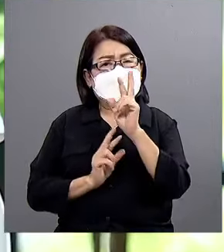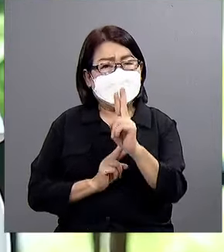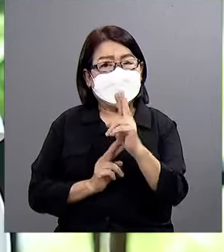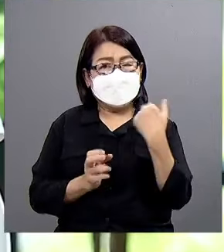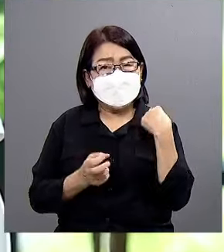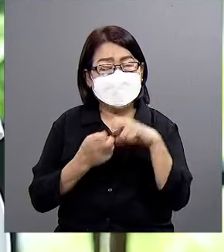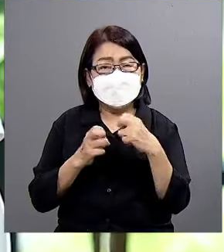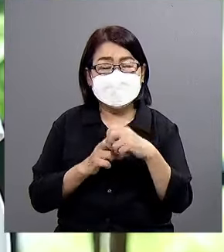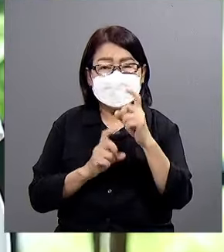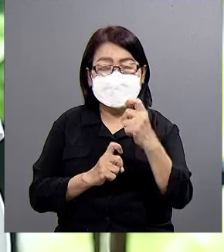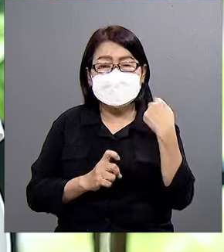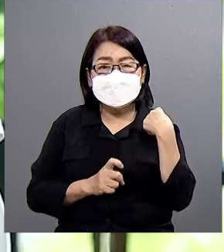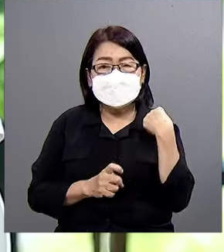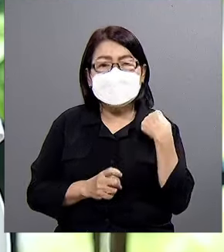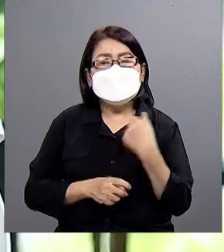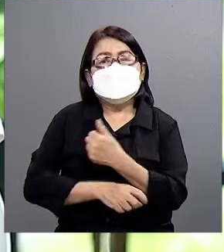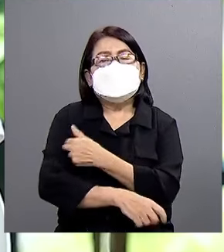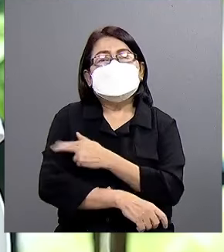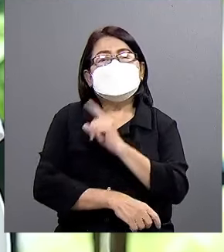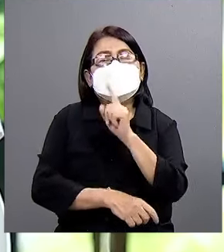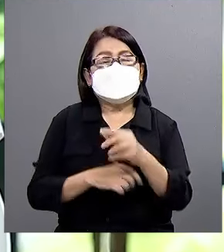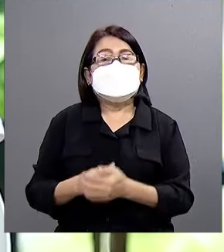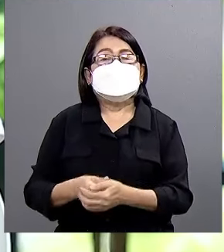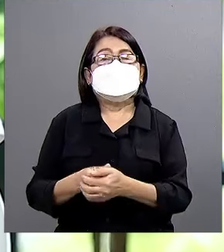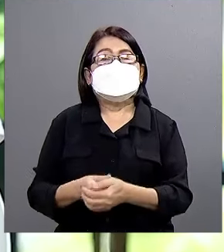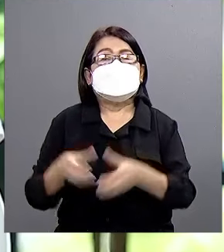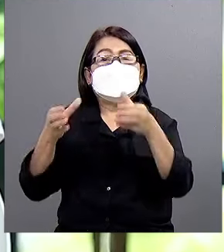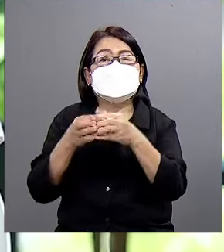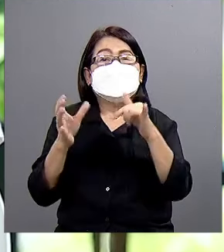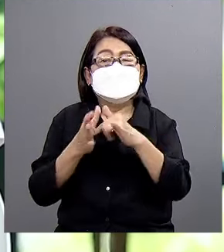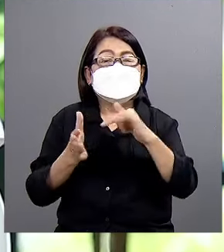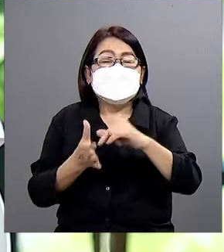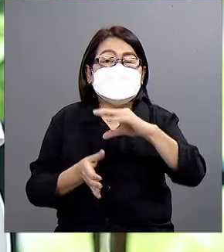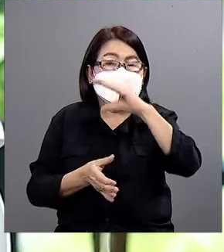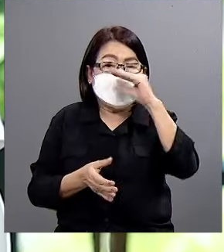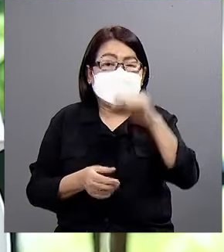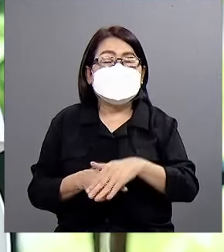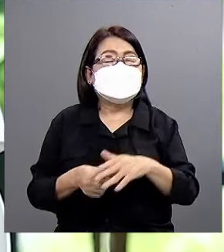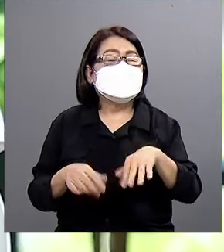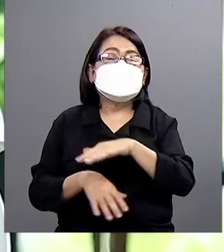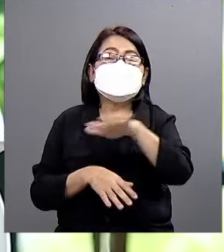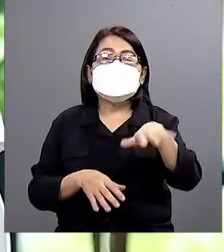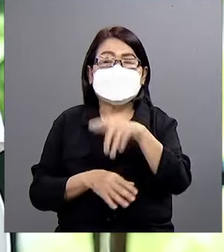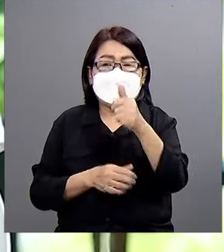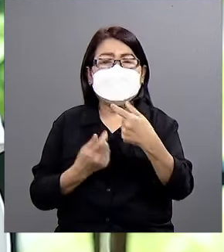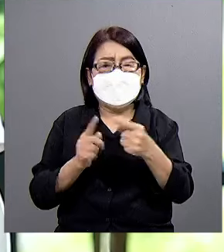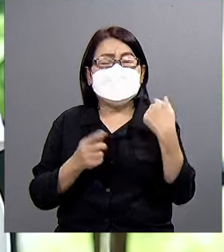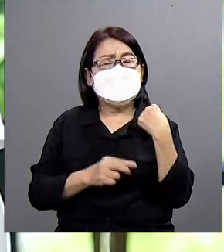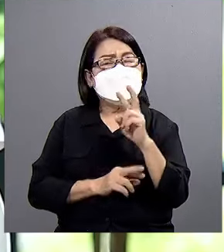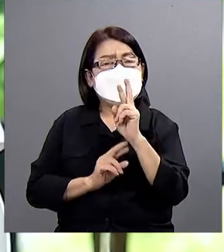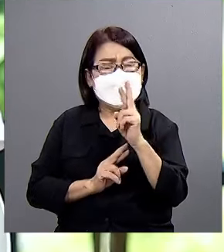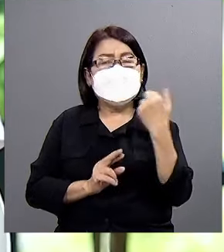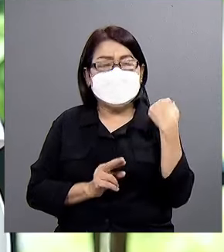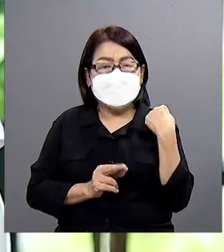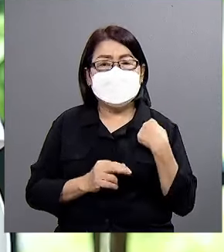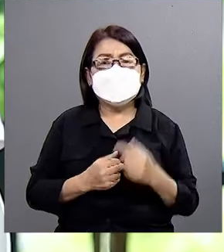ำหรับกลุ่มยาหอมเนี่ยต้องบอกว่าเป็นยาที่ทั่วไปข้อควรระวังน้อยแต่ก็มีเหมือนกันนั่นก็คือยาหอมทุกชนิดเนี่ยส่วนใหญ่จะใ